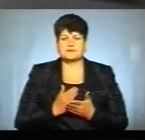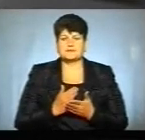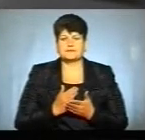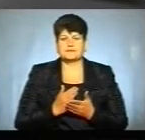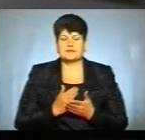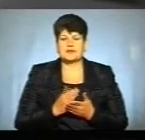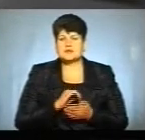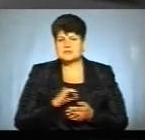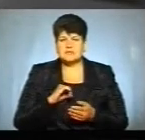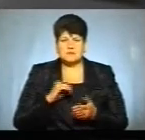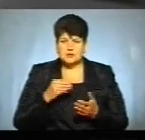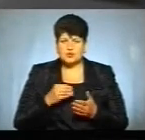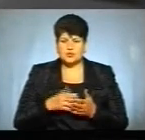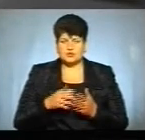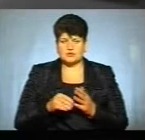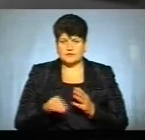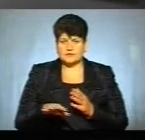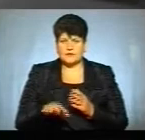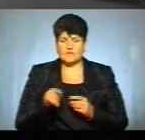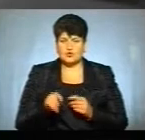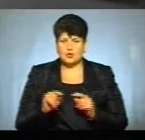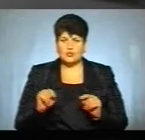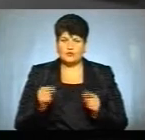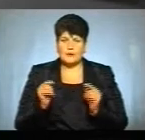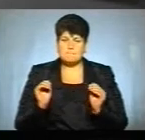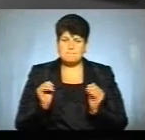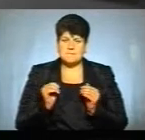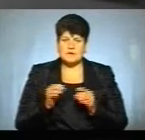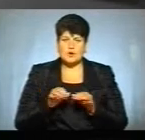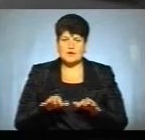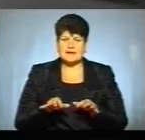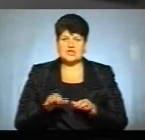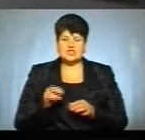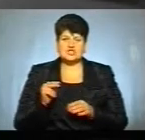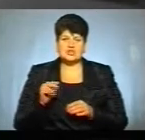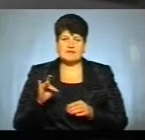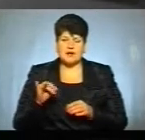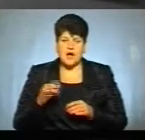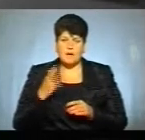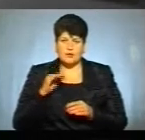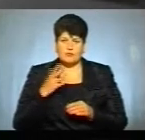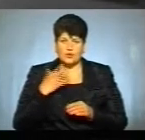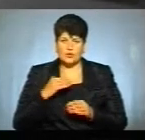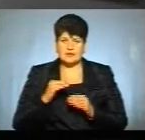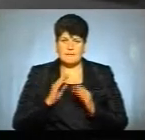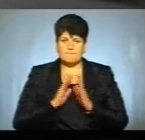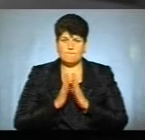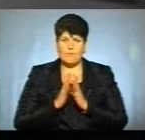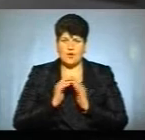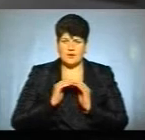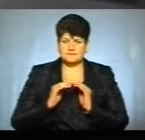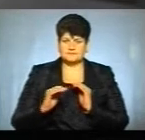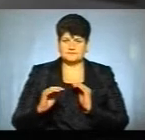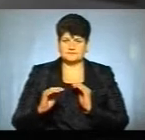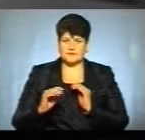саме найдорожче, що в ґрунті. Воно утворюється мікроорганізмами і черв'яками. Після того, як полем по стерні пройдеться така стихія,